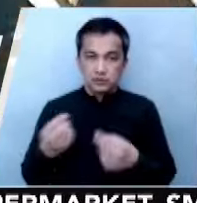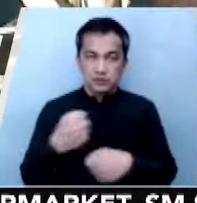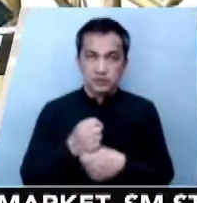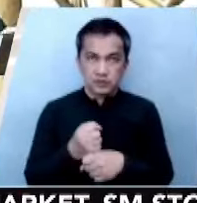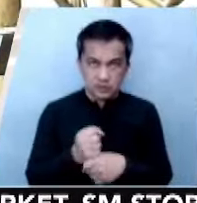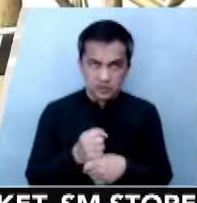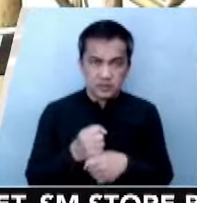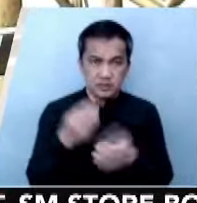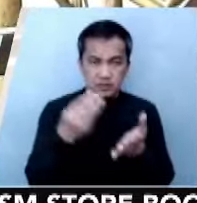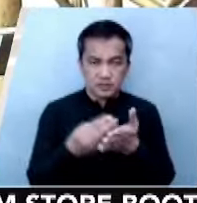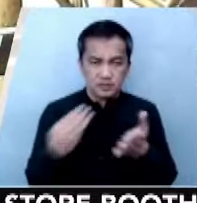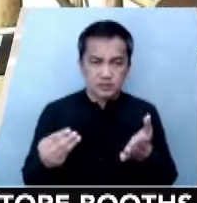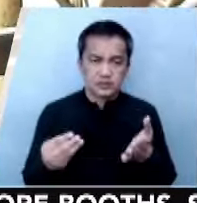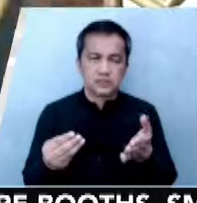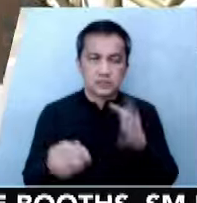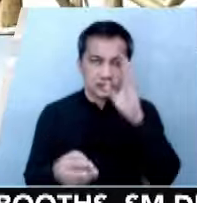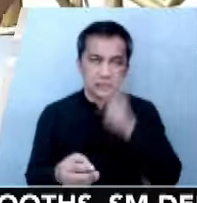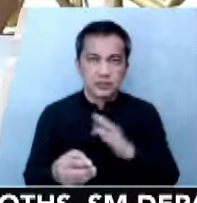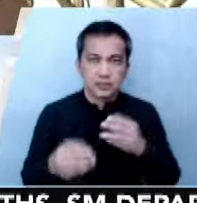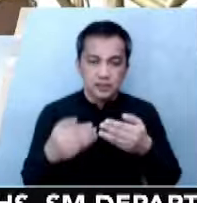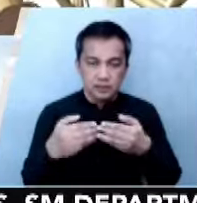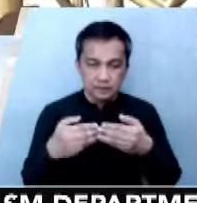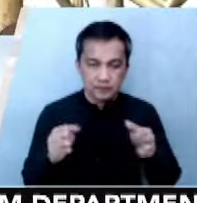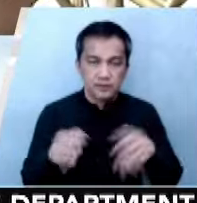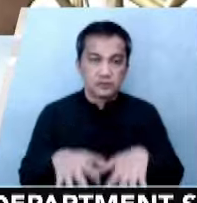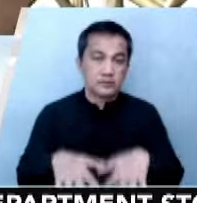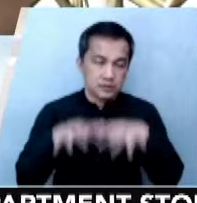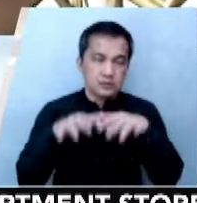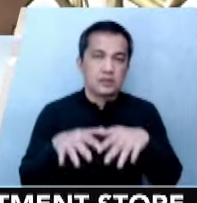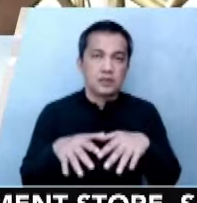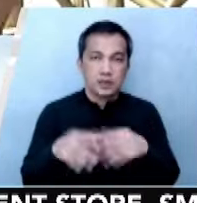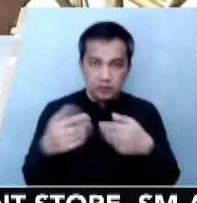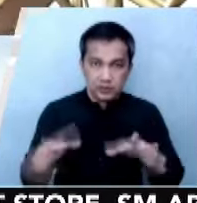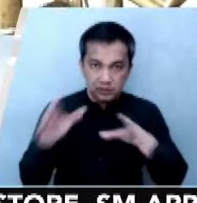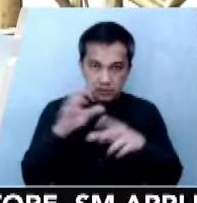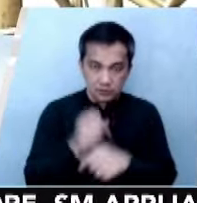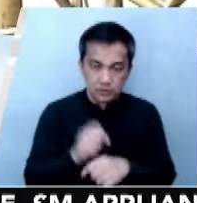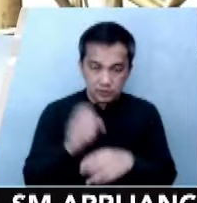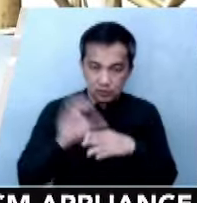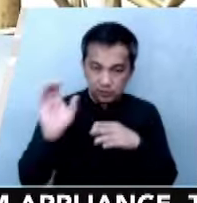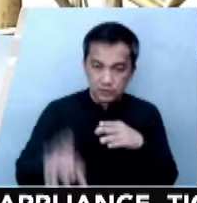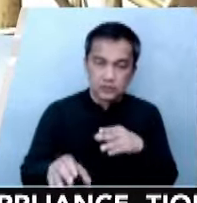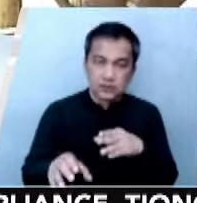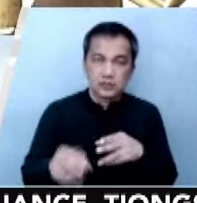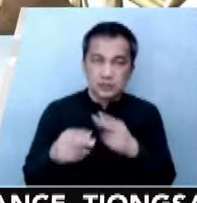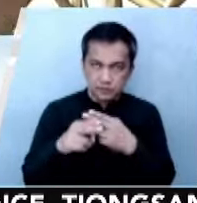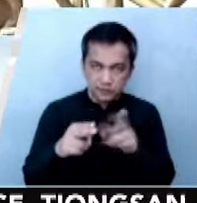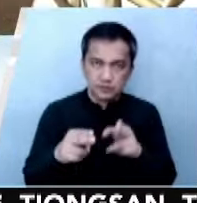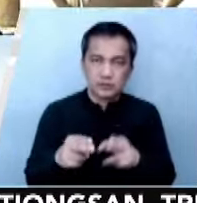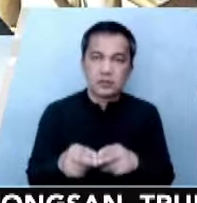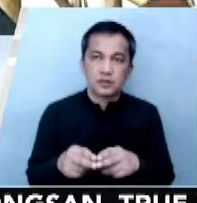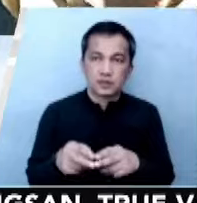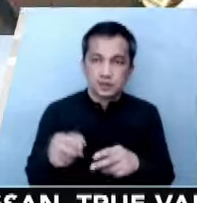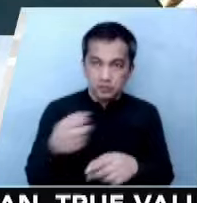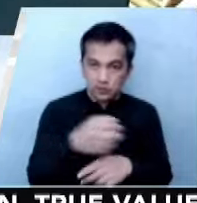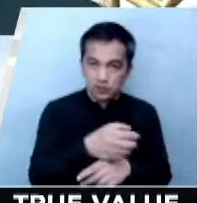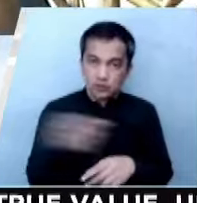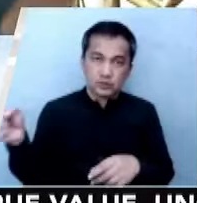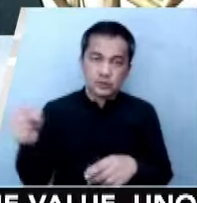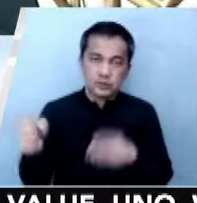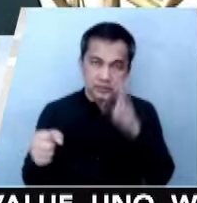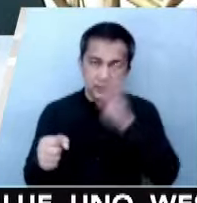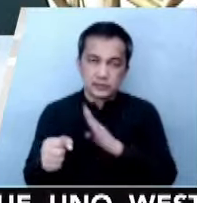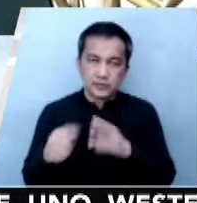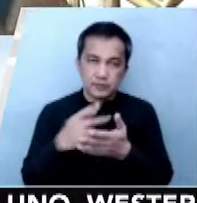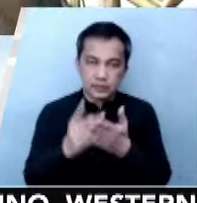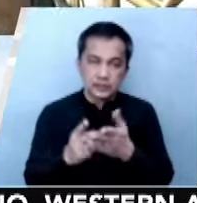nasa damage na floodgate. Pag natapos po yan, hindi man po magtatagal, pu-pull out daw nila yung na-damage na part. Ipapalit na po